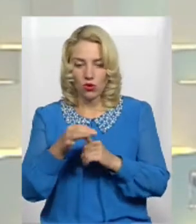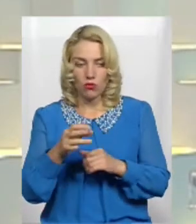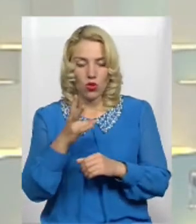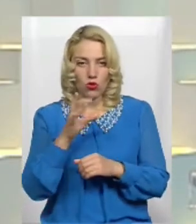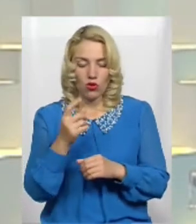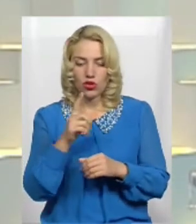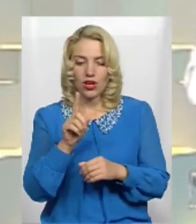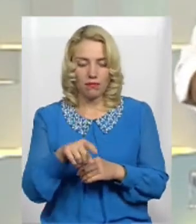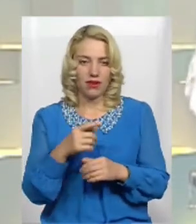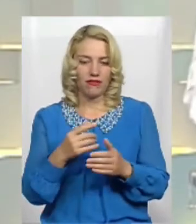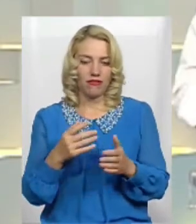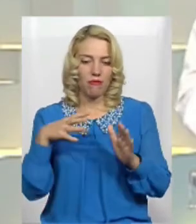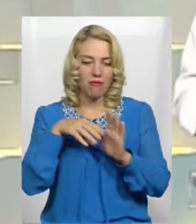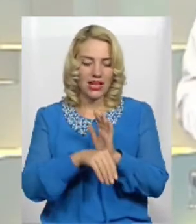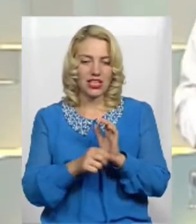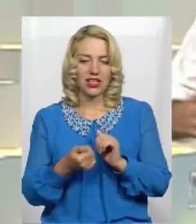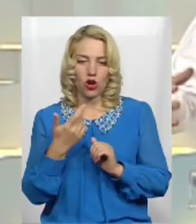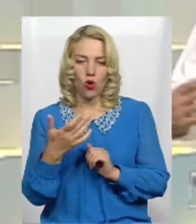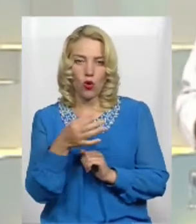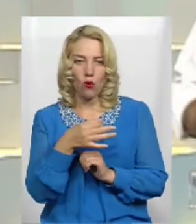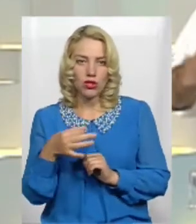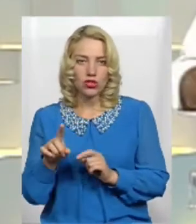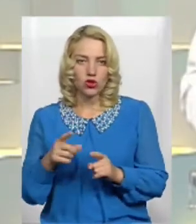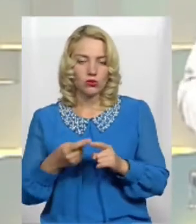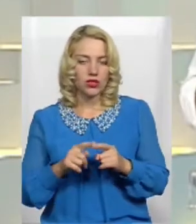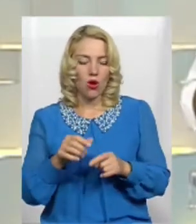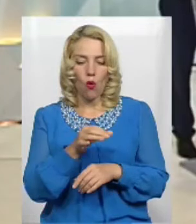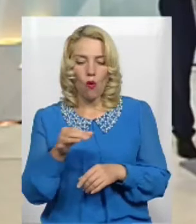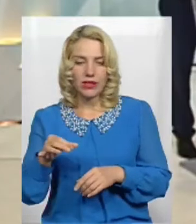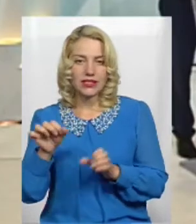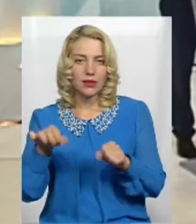б на межах кількох, можливо, областей, для того, щоб ці області могли